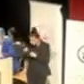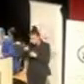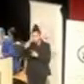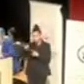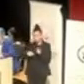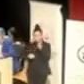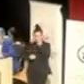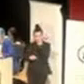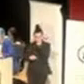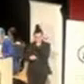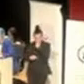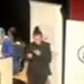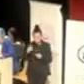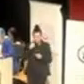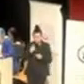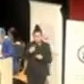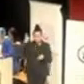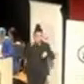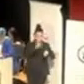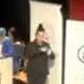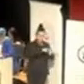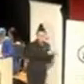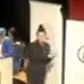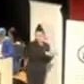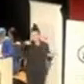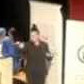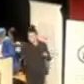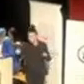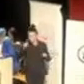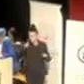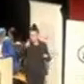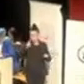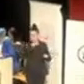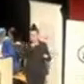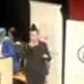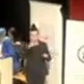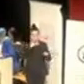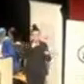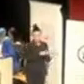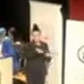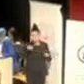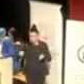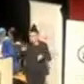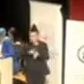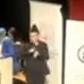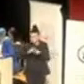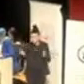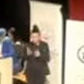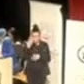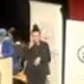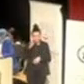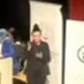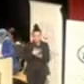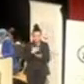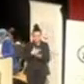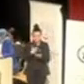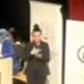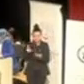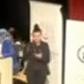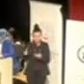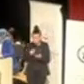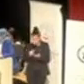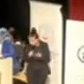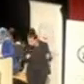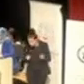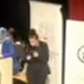üzerinde yapılan ayrıntılı bir çalışma sonucunda 1923'ten günümüzün makaleler sloganıyla şu an için 5000 dergideki 1 milyon yakın bilimsel makale tek